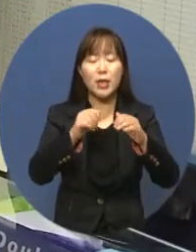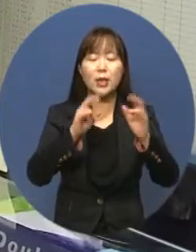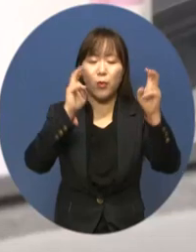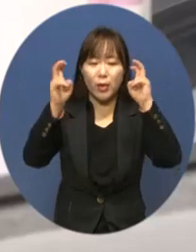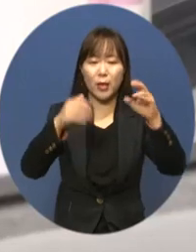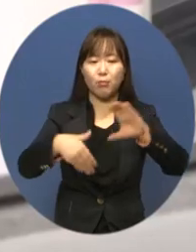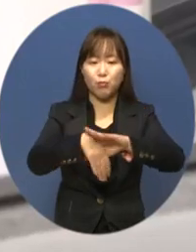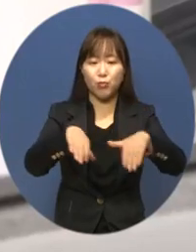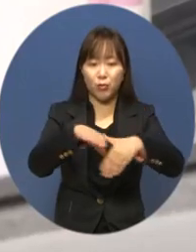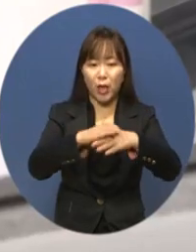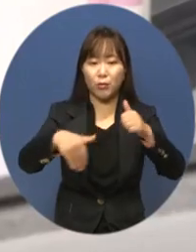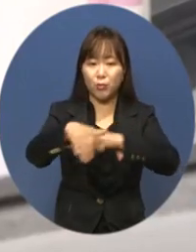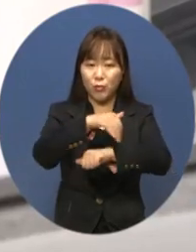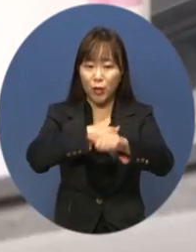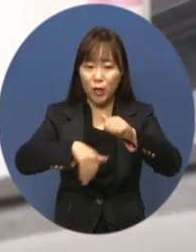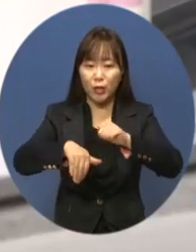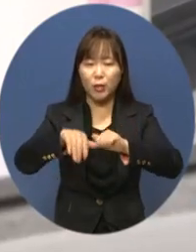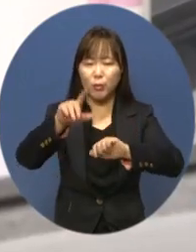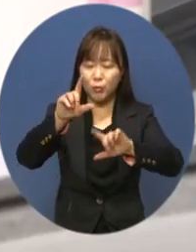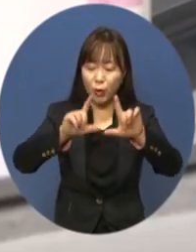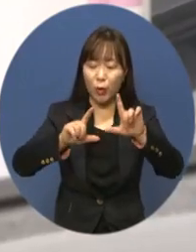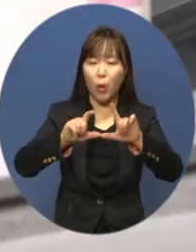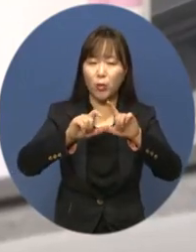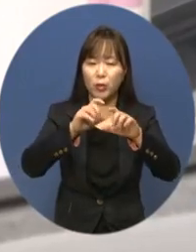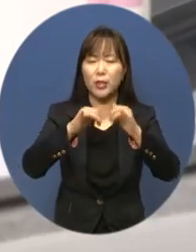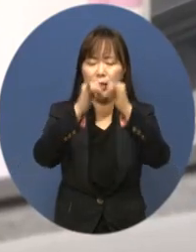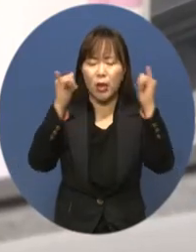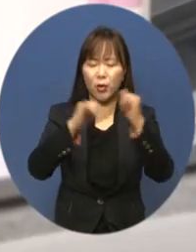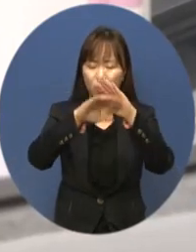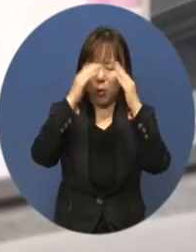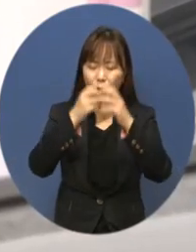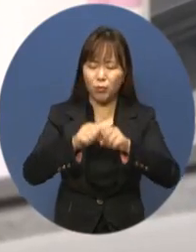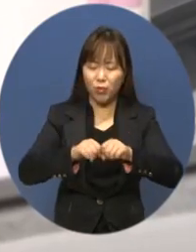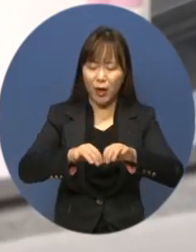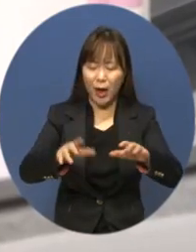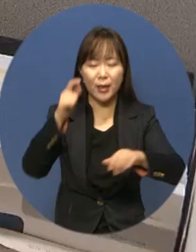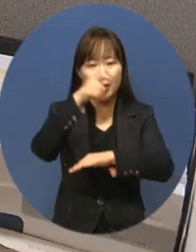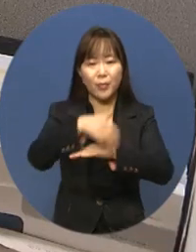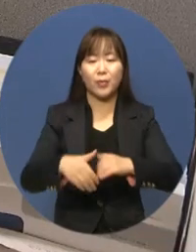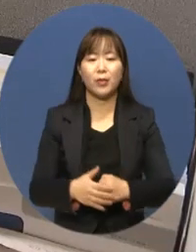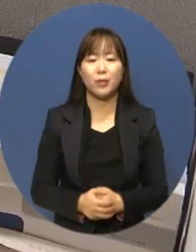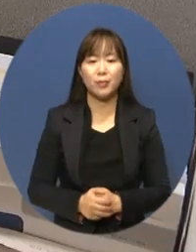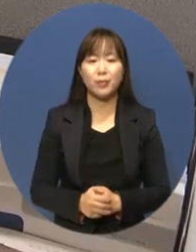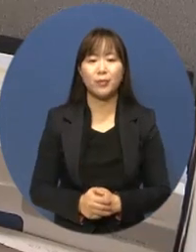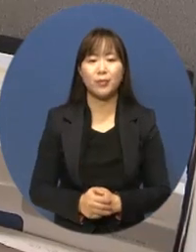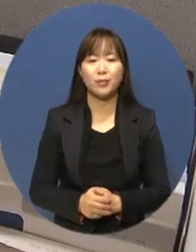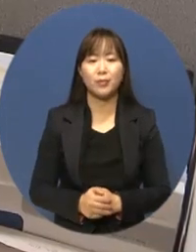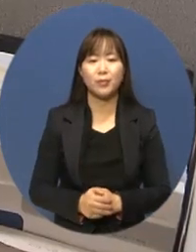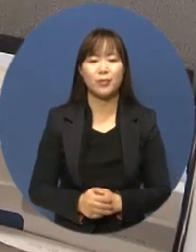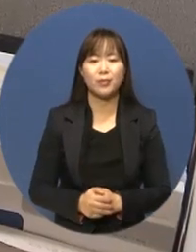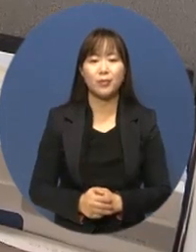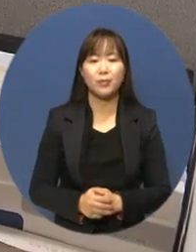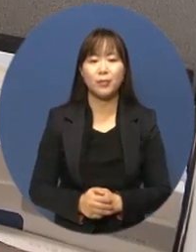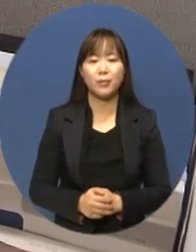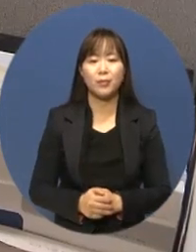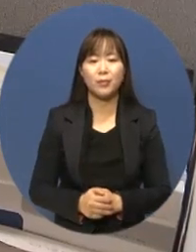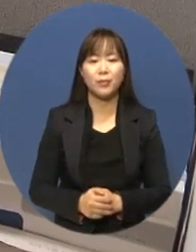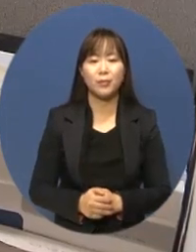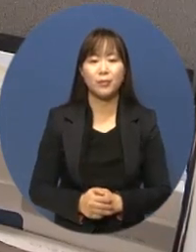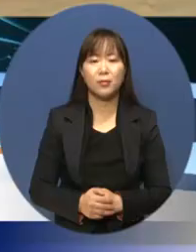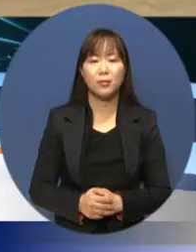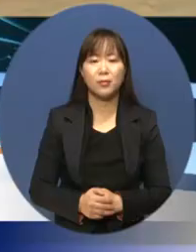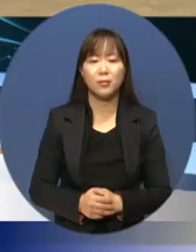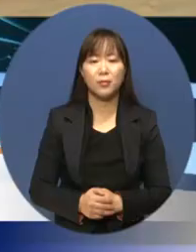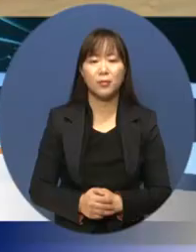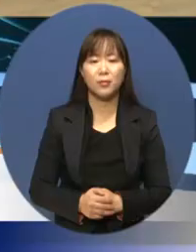조성 분위기를 사회 전반으로 확산시킬 계획입니다. 지금까지 복지TV 전북방송 최정은이었습니다.